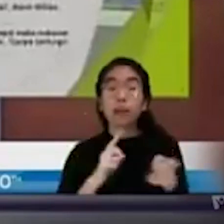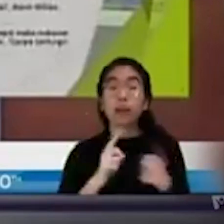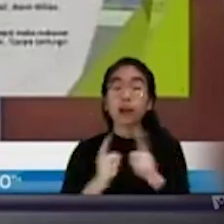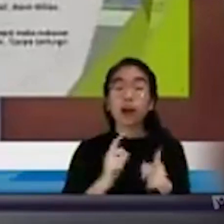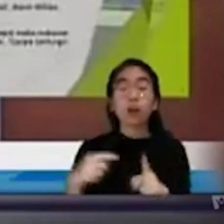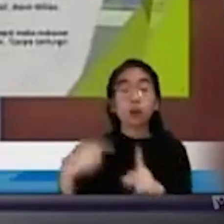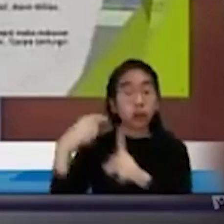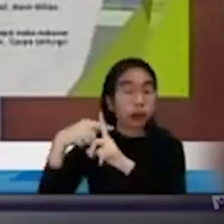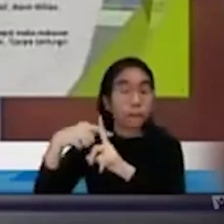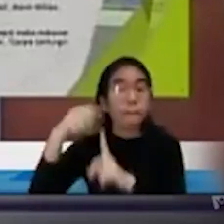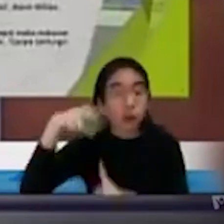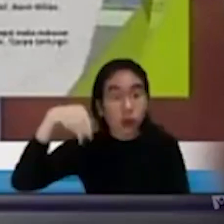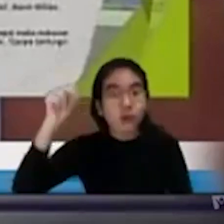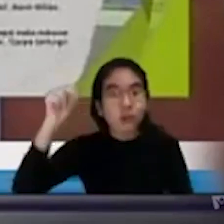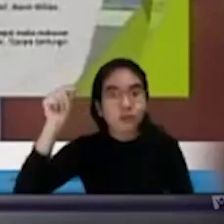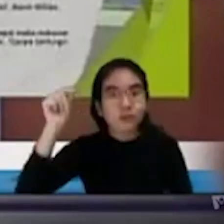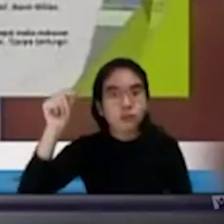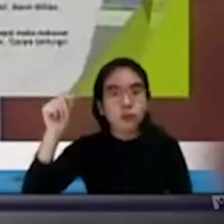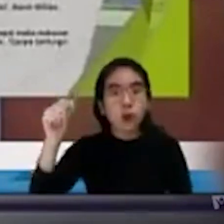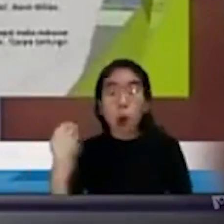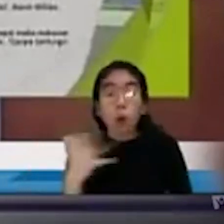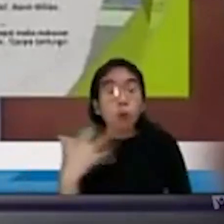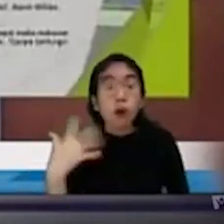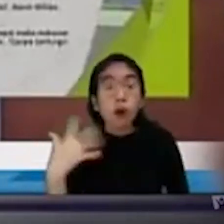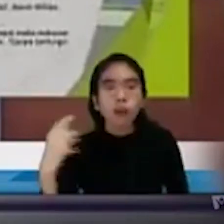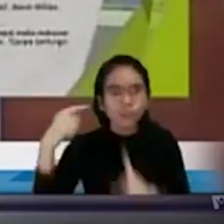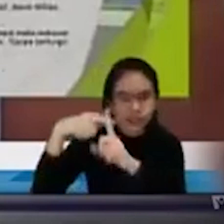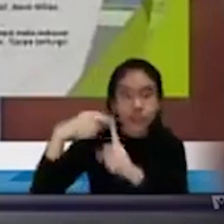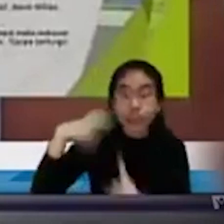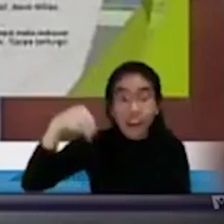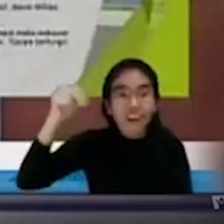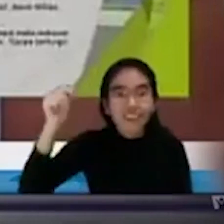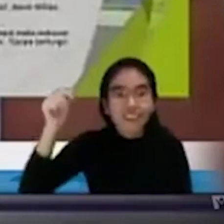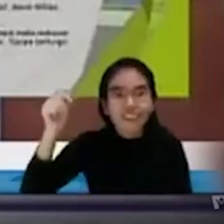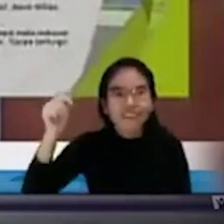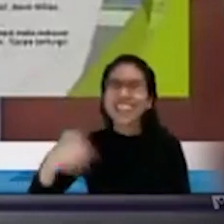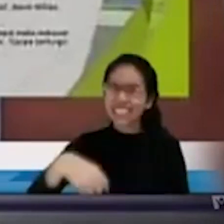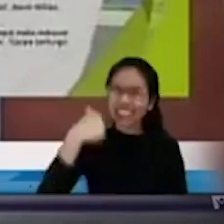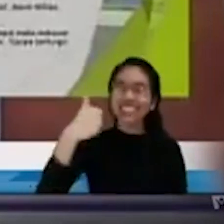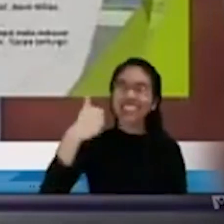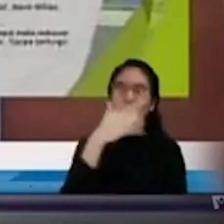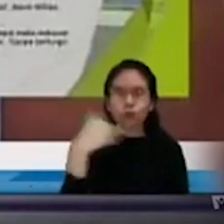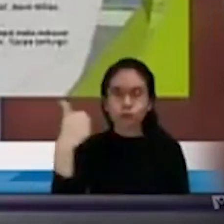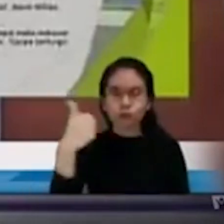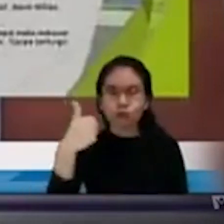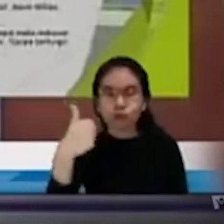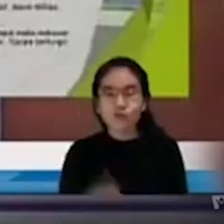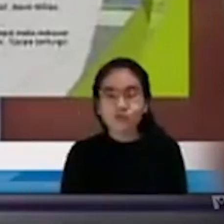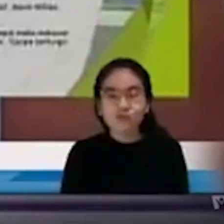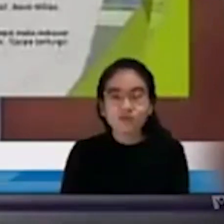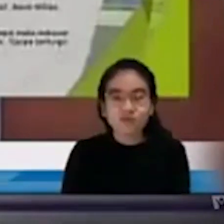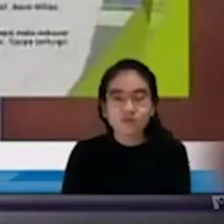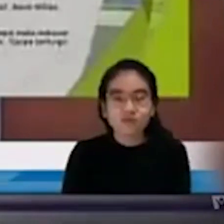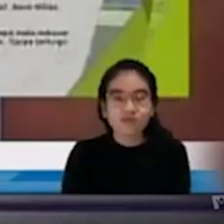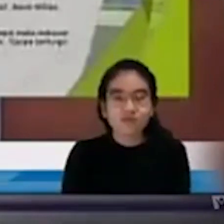enak. Jadi rasa pedas yang menyengat tadi tidak ada lagi, jadi enak rasanya. Jadi hal